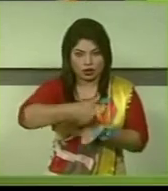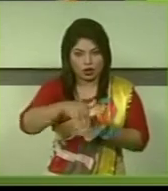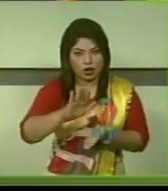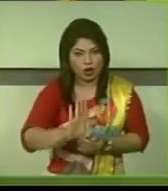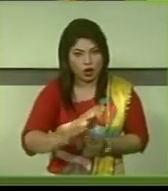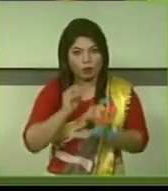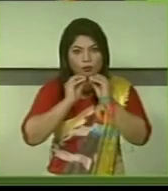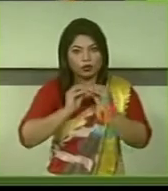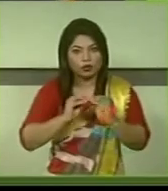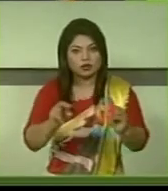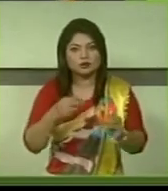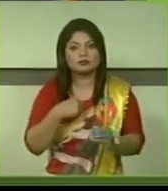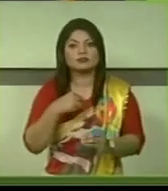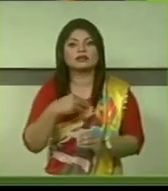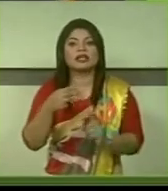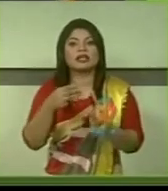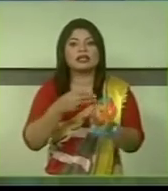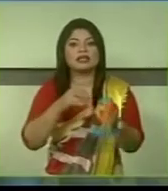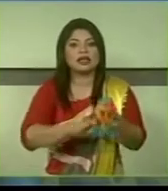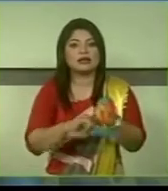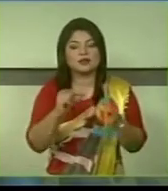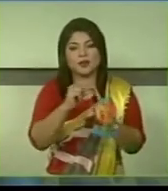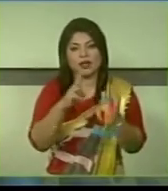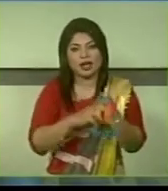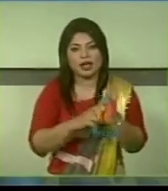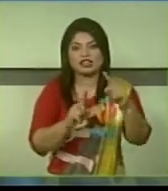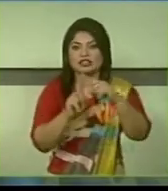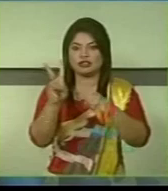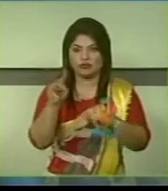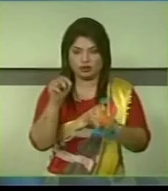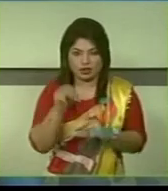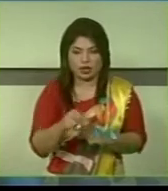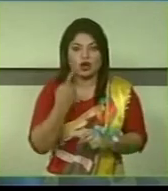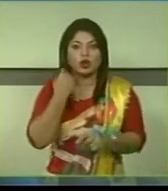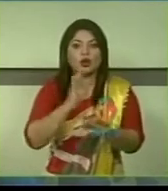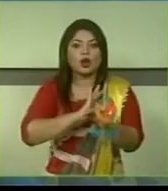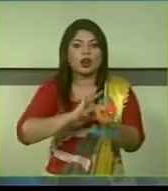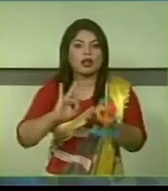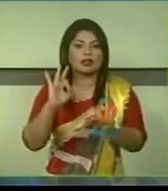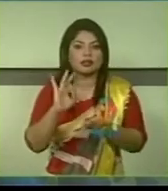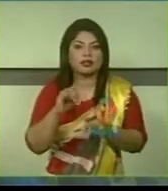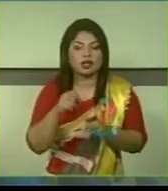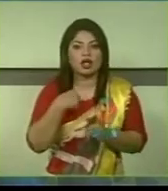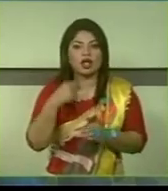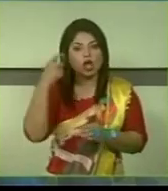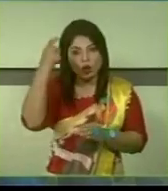সরাসরি সম্প্রচার করবে Sony 6 এবং Sony ESPN। এদিকে গতরাতে উদ্বোধনী